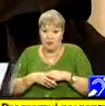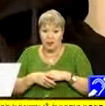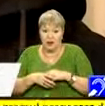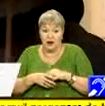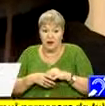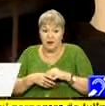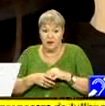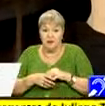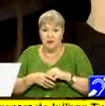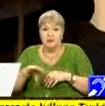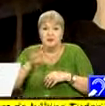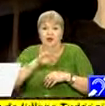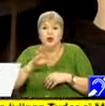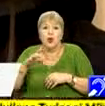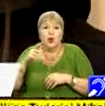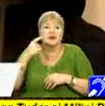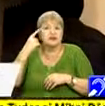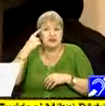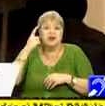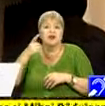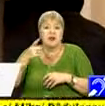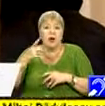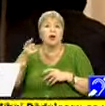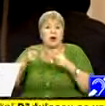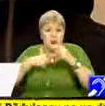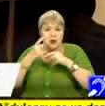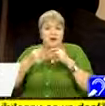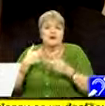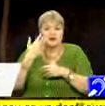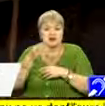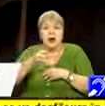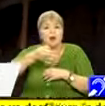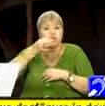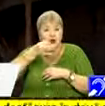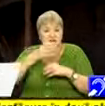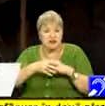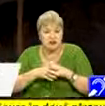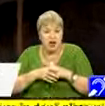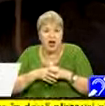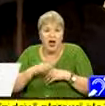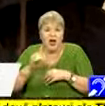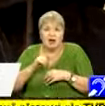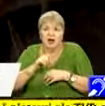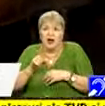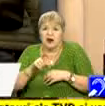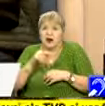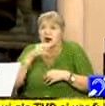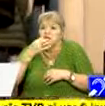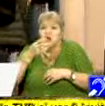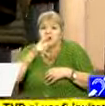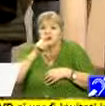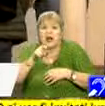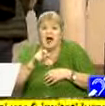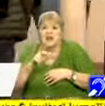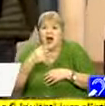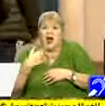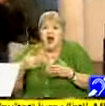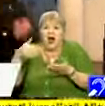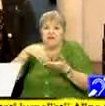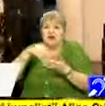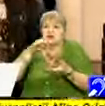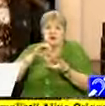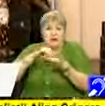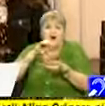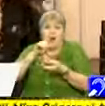psihoterapia spirala poezie doar că nu eu cel puțin ușor înapoi De asta pentru că era singura care nu au învățată spune te rog